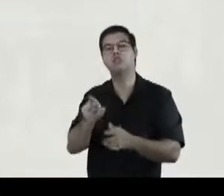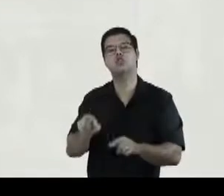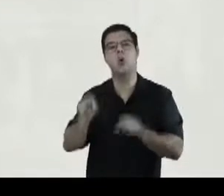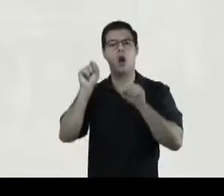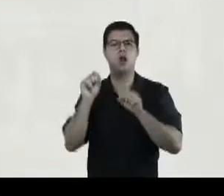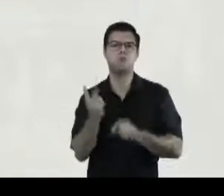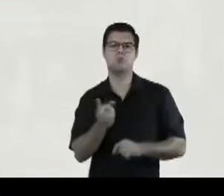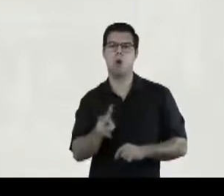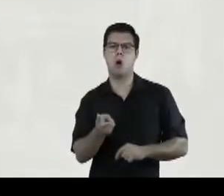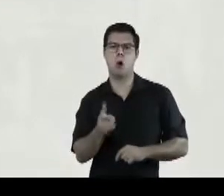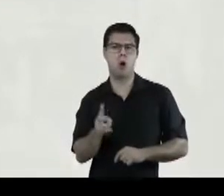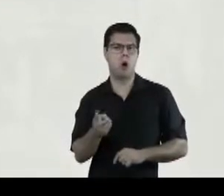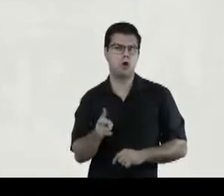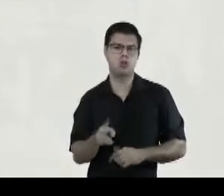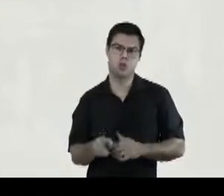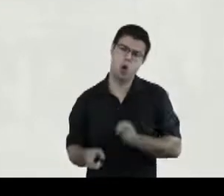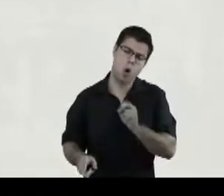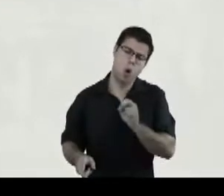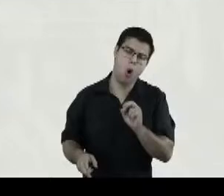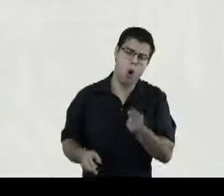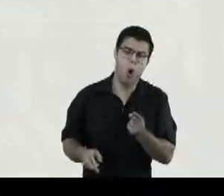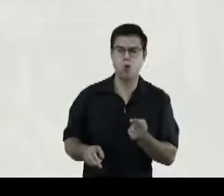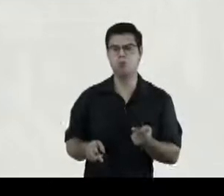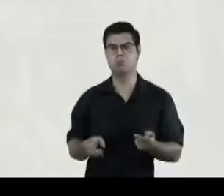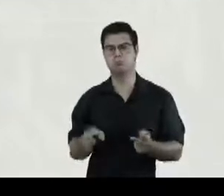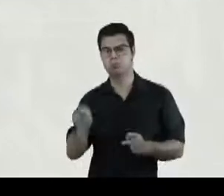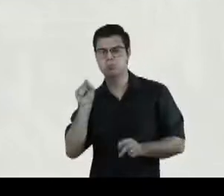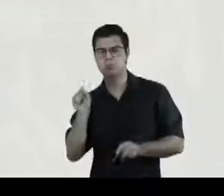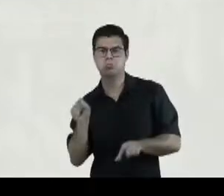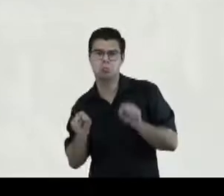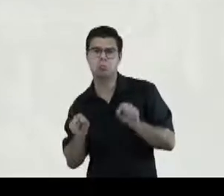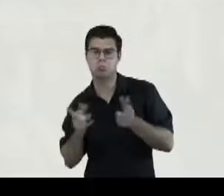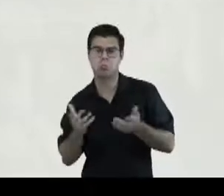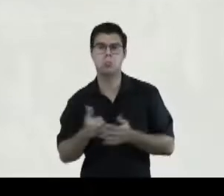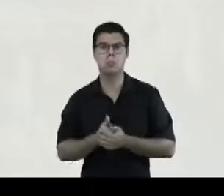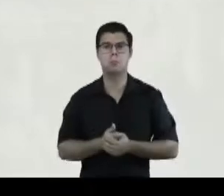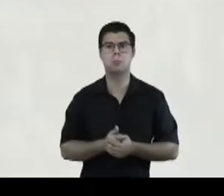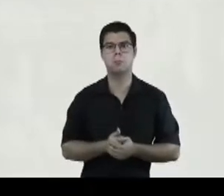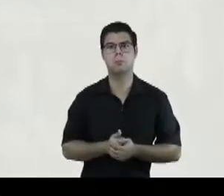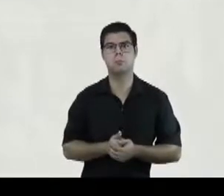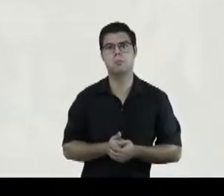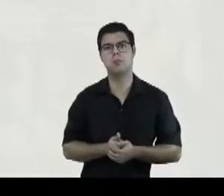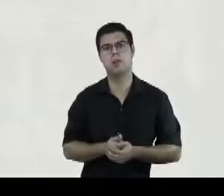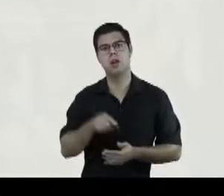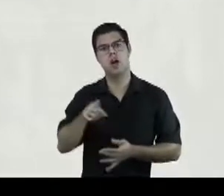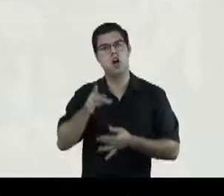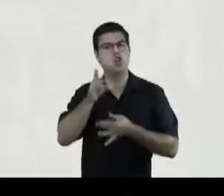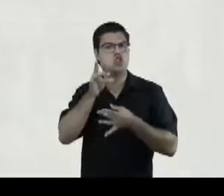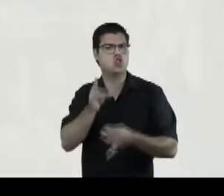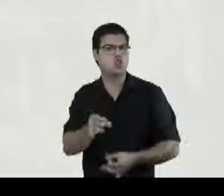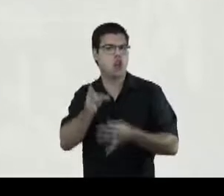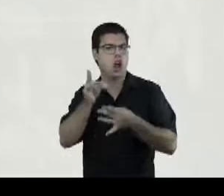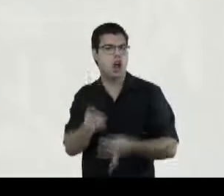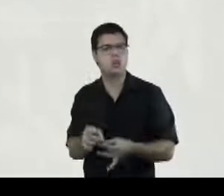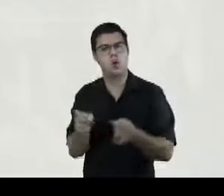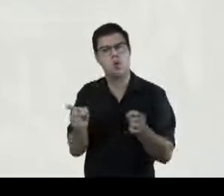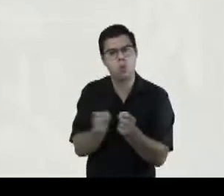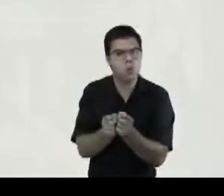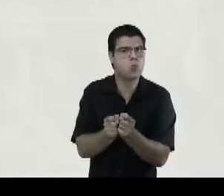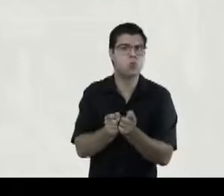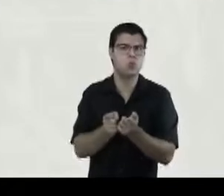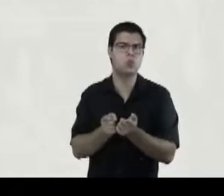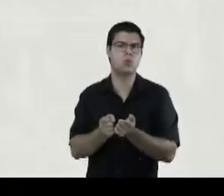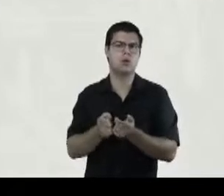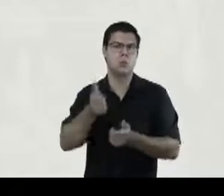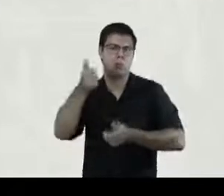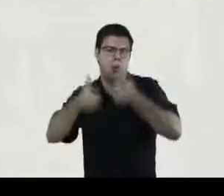solutions. La description courte pouvant parfois être un préalable à la description complète de la production